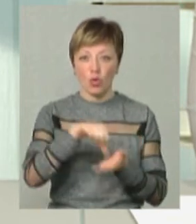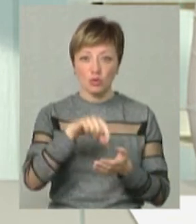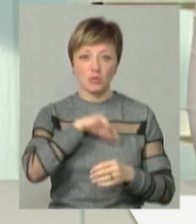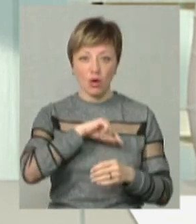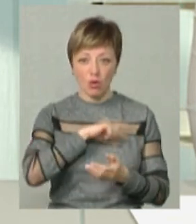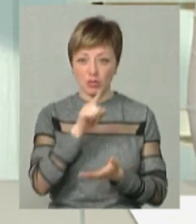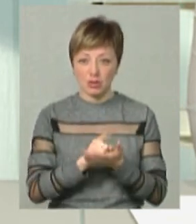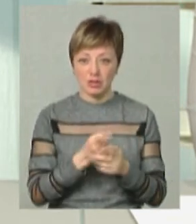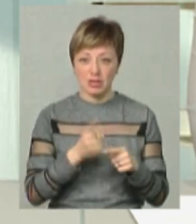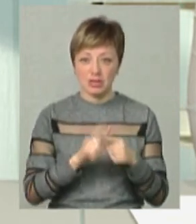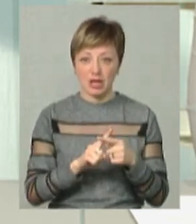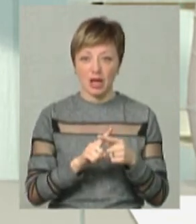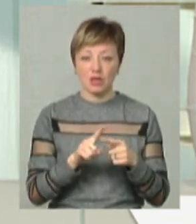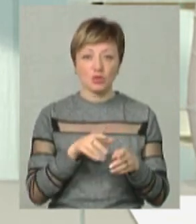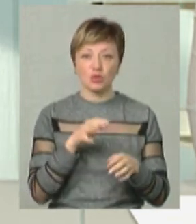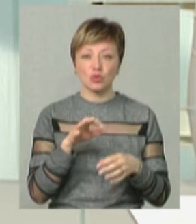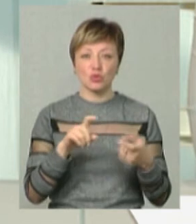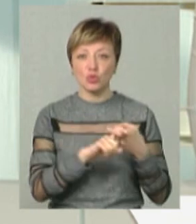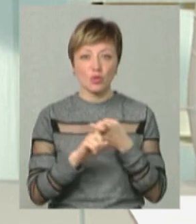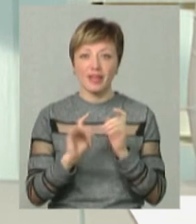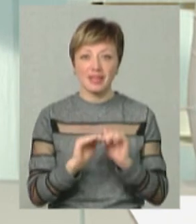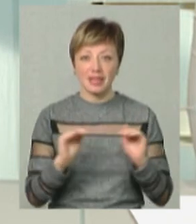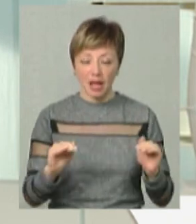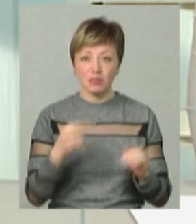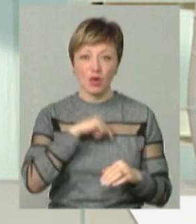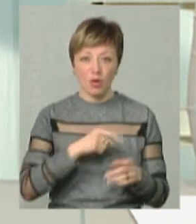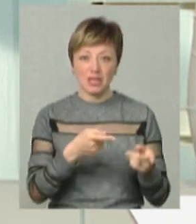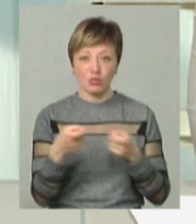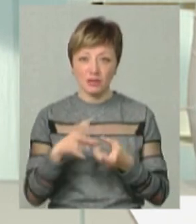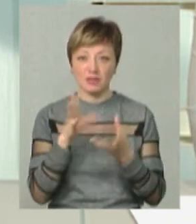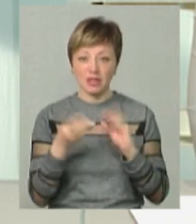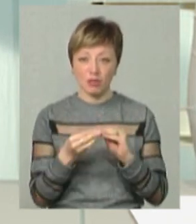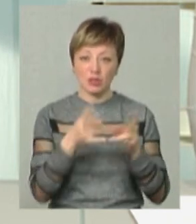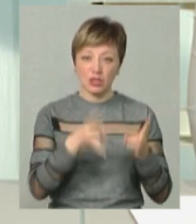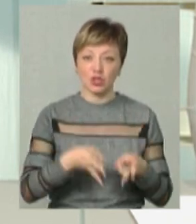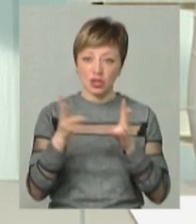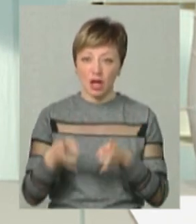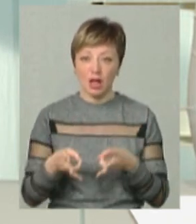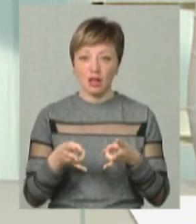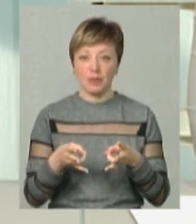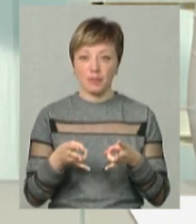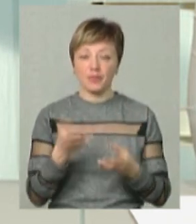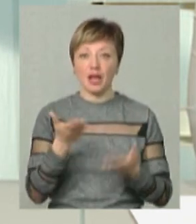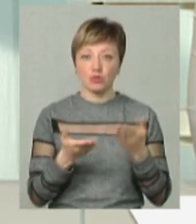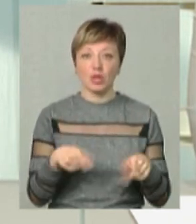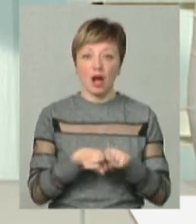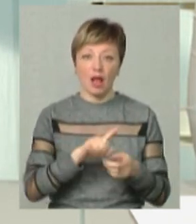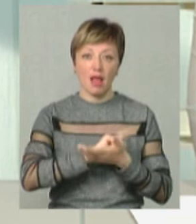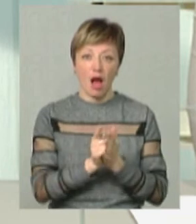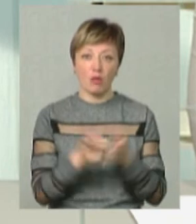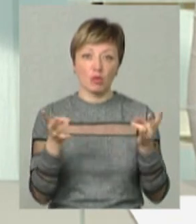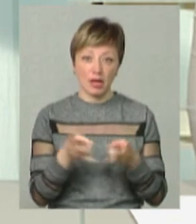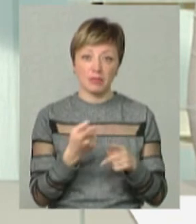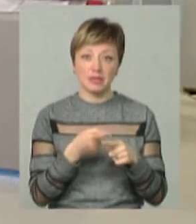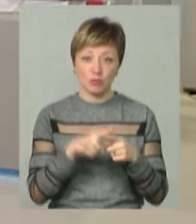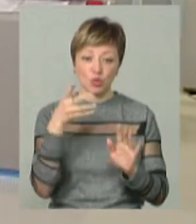психологів. Обов'язково це стосується неповнолітніх. Ну і, в принципі, психолог залучається взагалі стосовно постраждалих, тому що, якщо така є нагальна потреба, тому